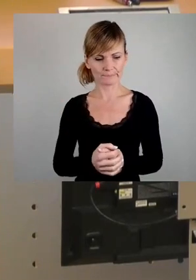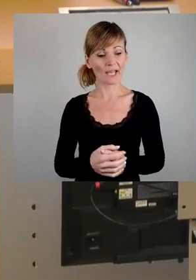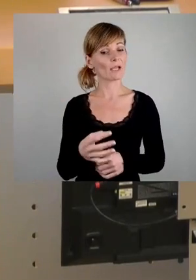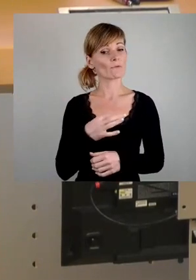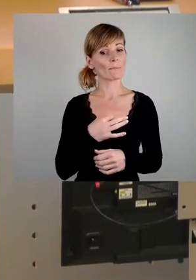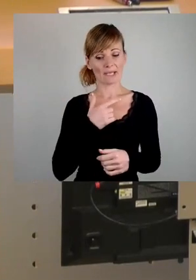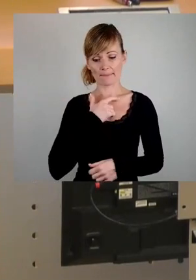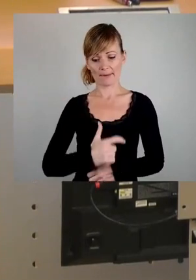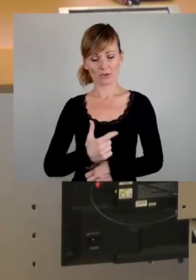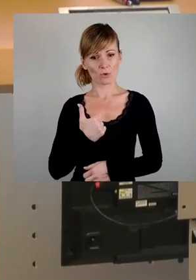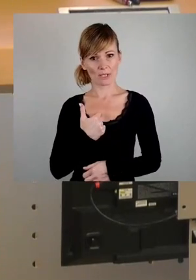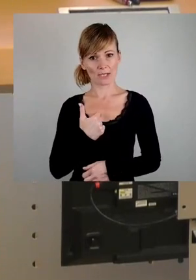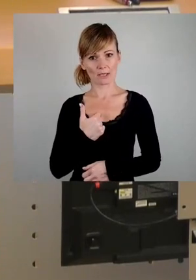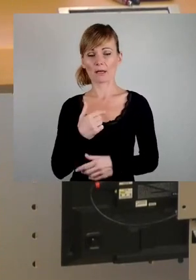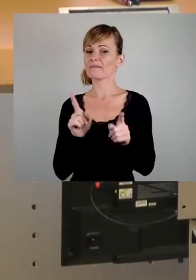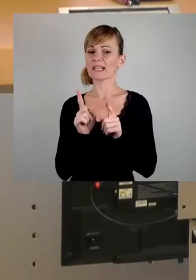eine Sternstunde.